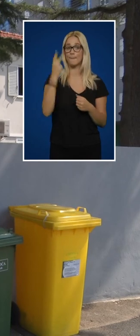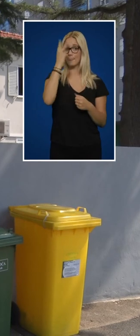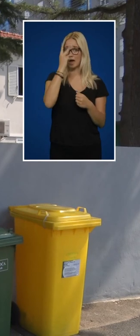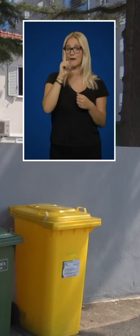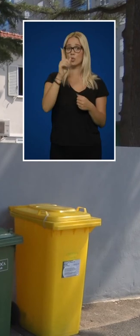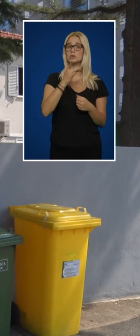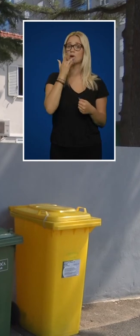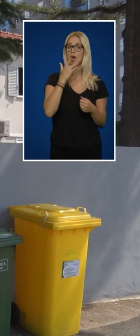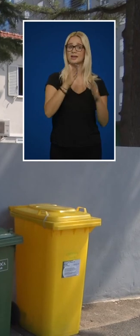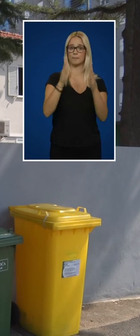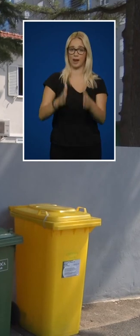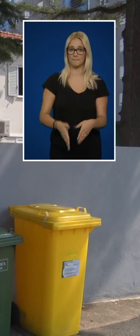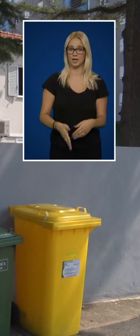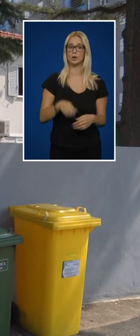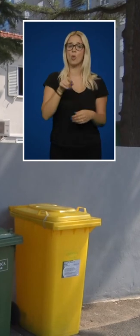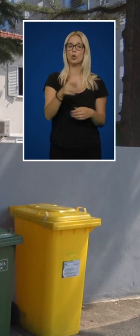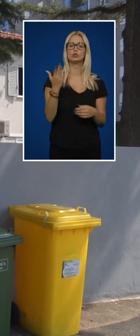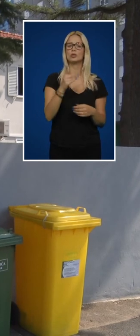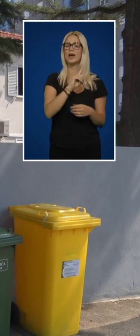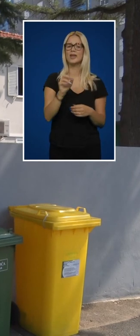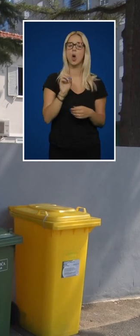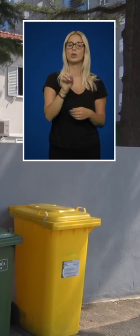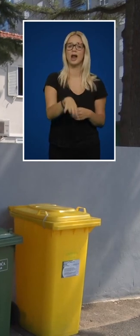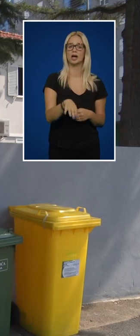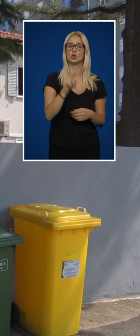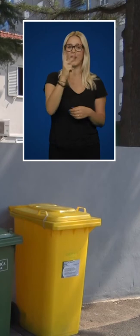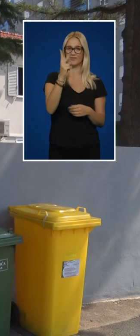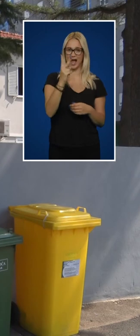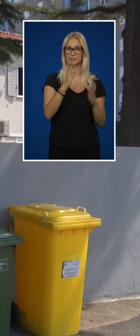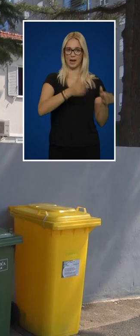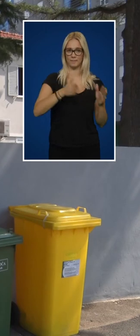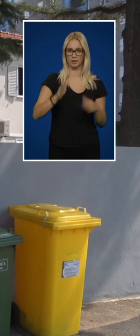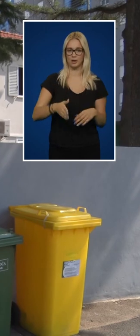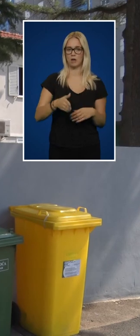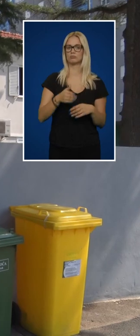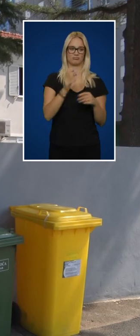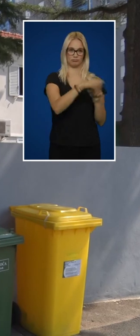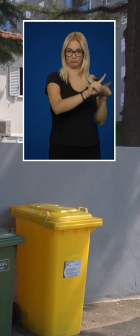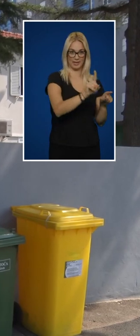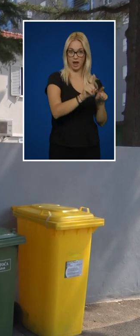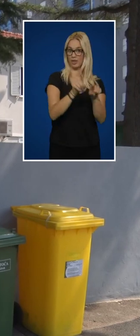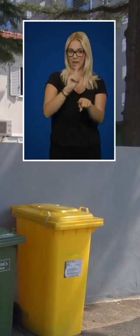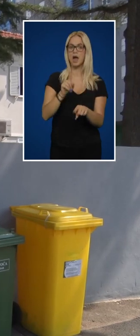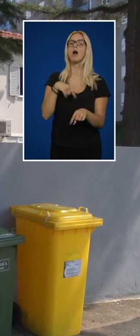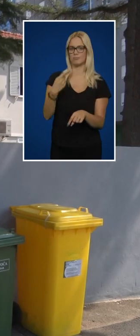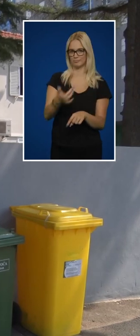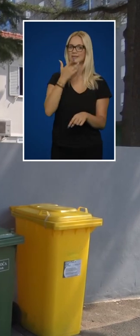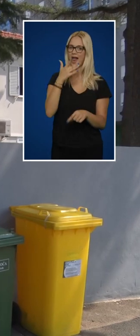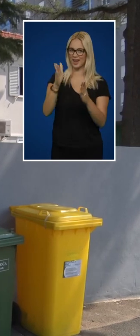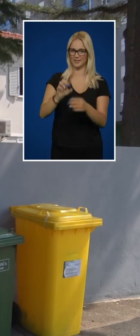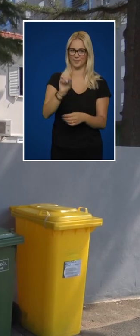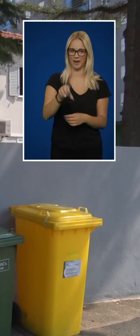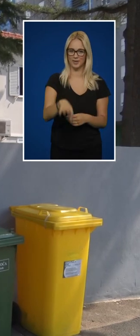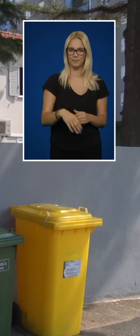ono što se ne odlaže u ova dva spremnika ćemo odlagati u taj zeleni spremnik. Zašto je to bitno?